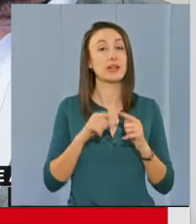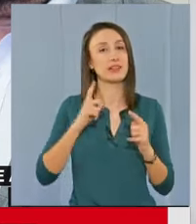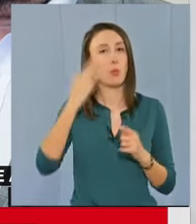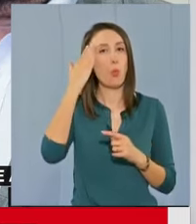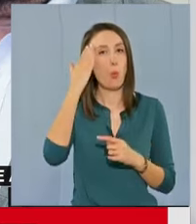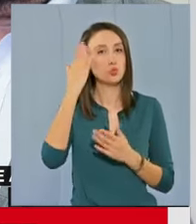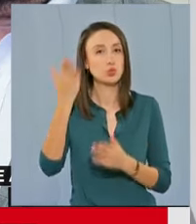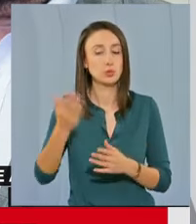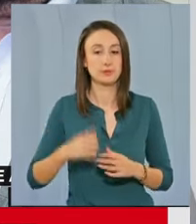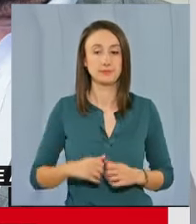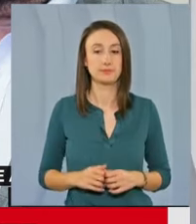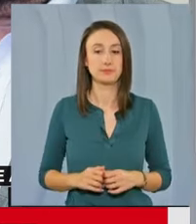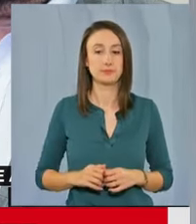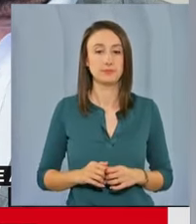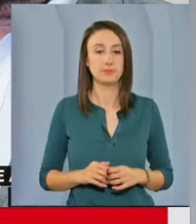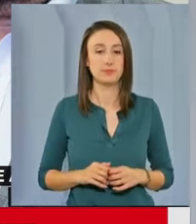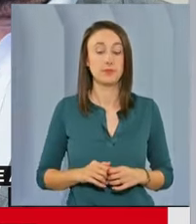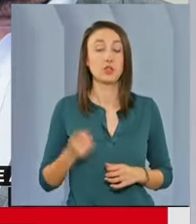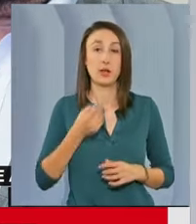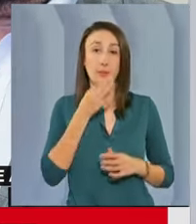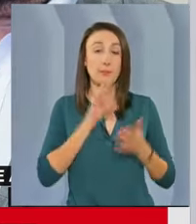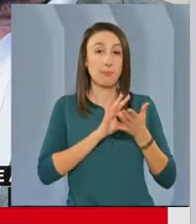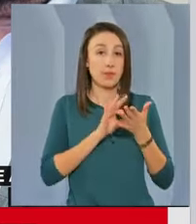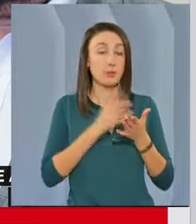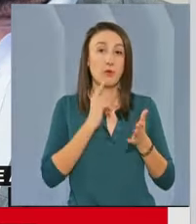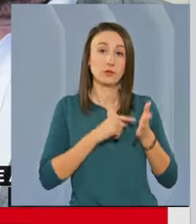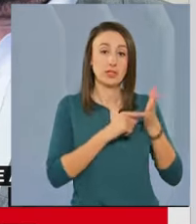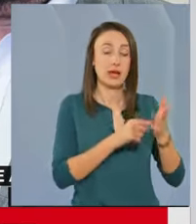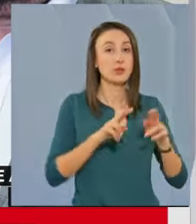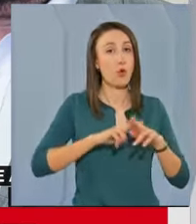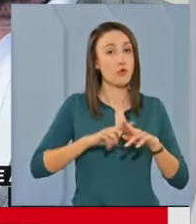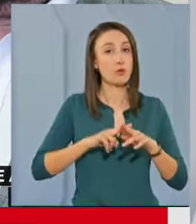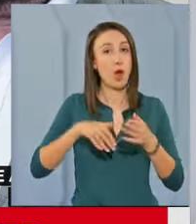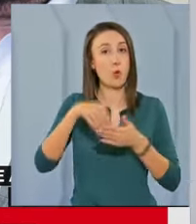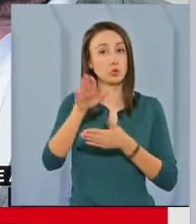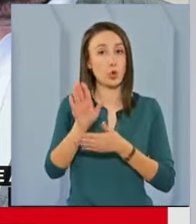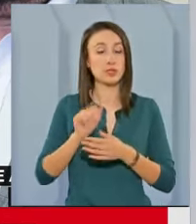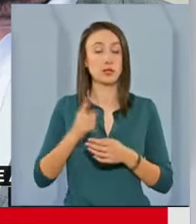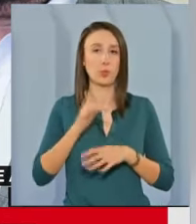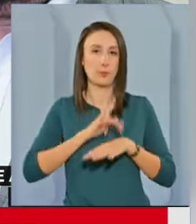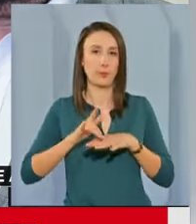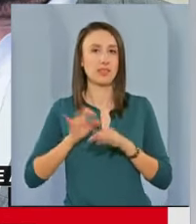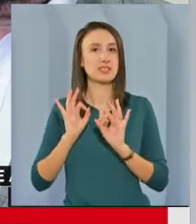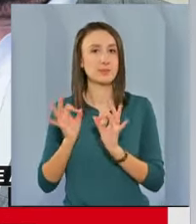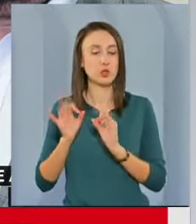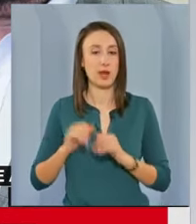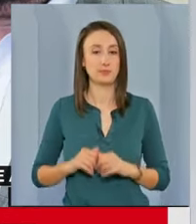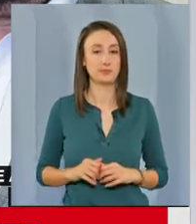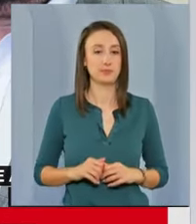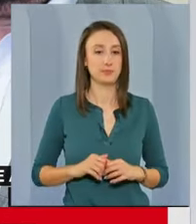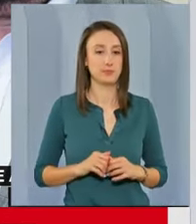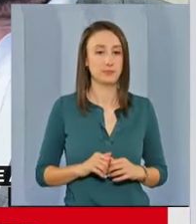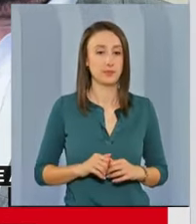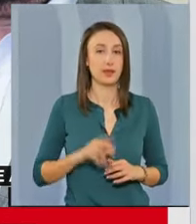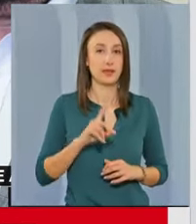cunoscute și în momentul în care acel medicament nu a fost indicat conform autorizării de către un medic specializat, în cazul acesta un